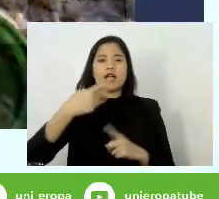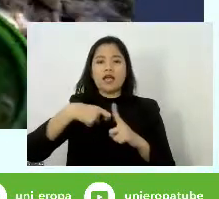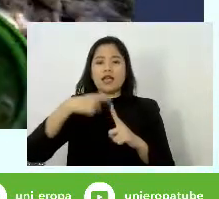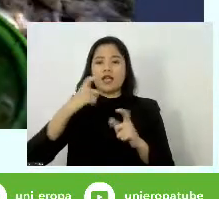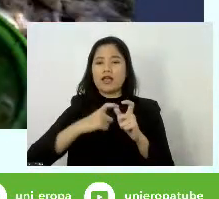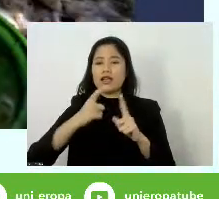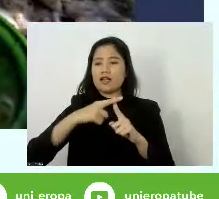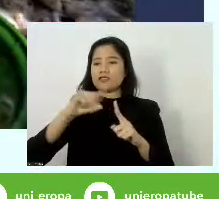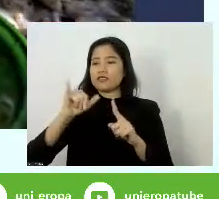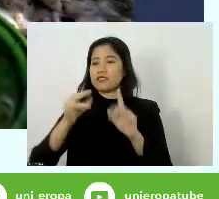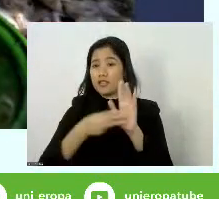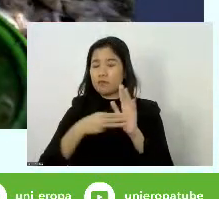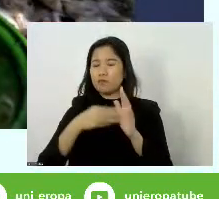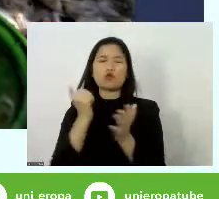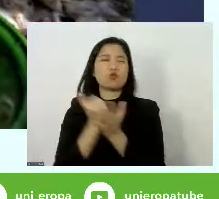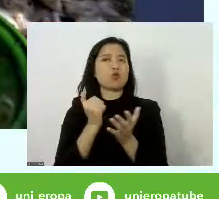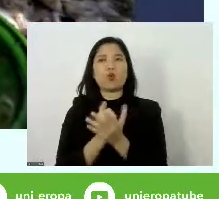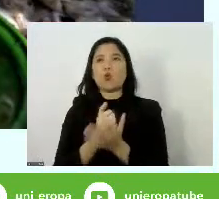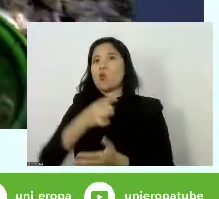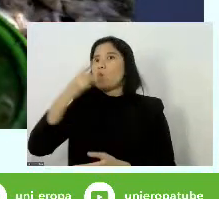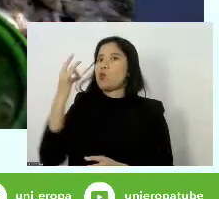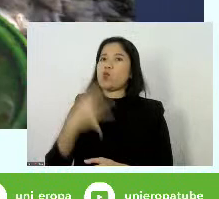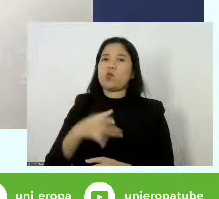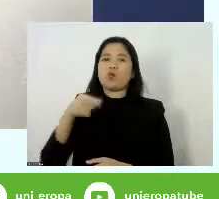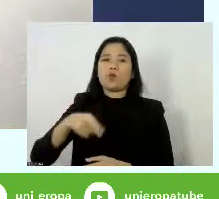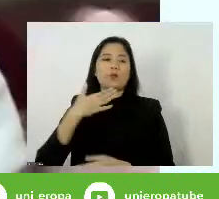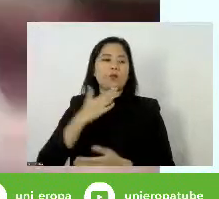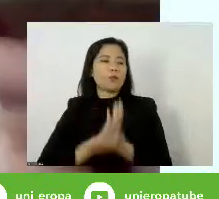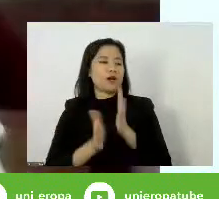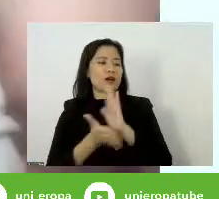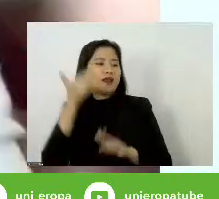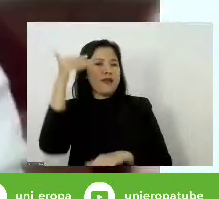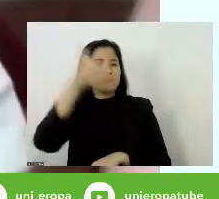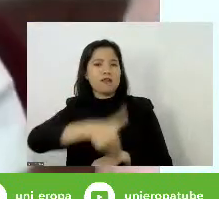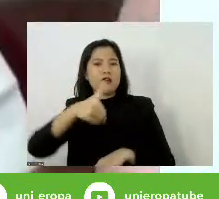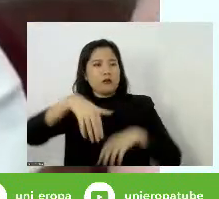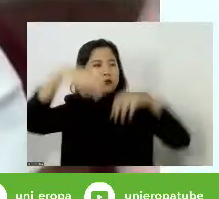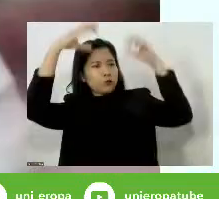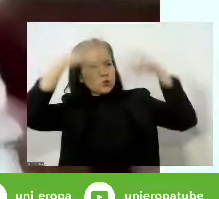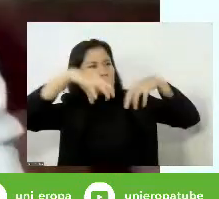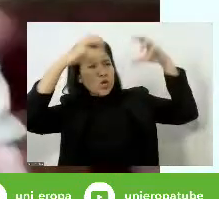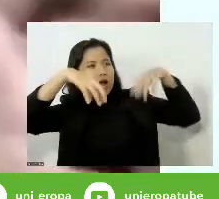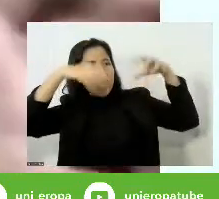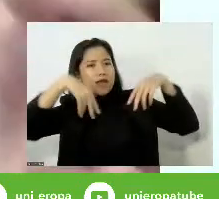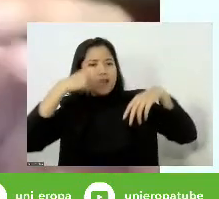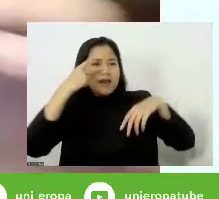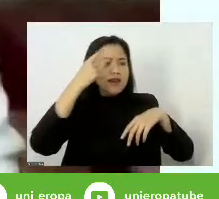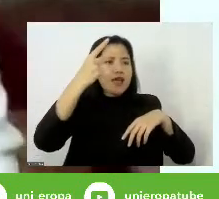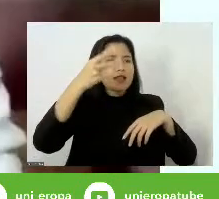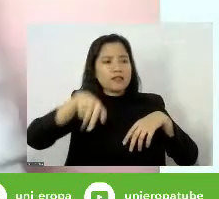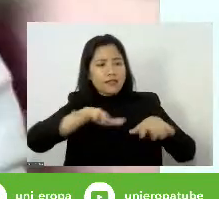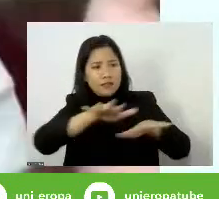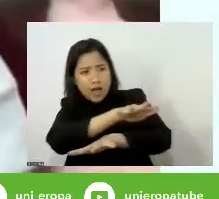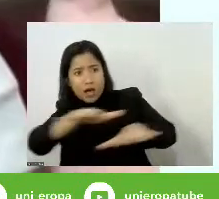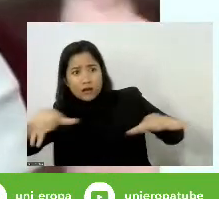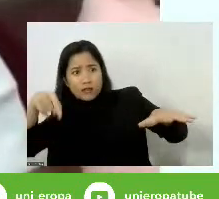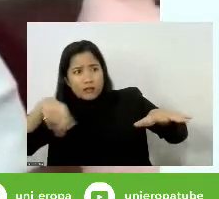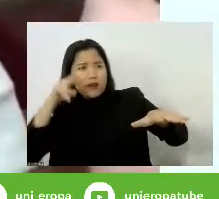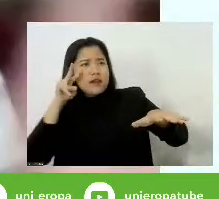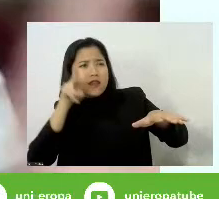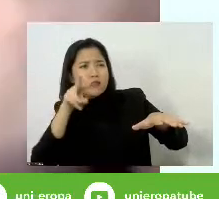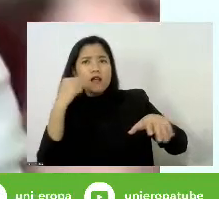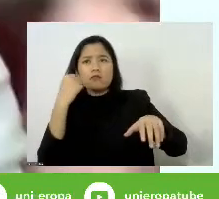saya nah ketika di lapangan itu hujan yang namanya menyentuh kita udah gak bisa lagi lihat ke Pulau Ke mana ke daratan jadi gelap